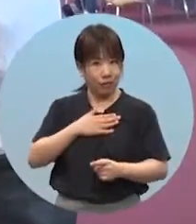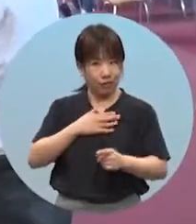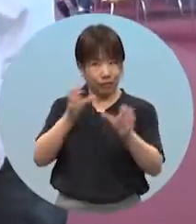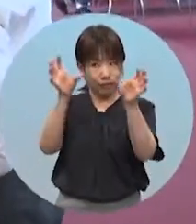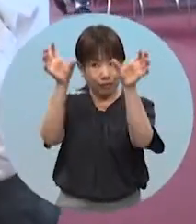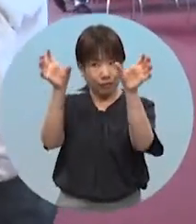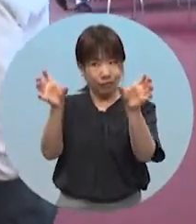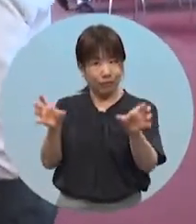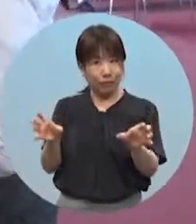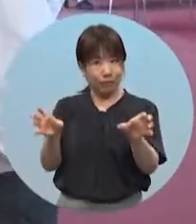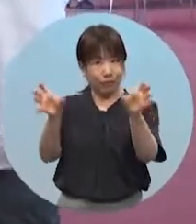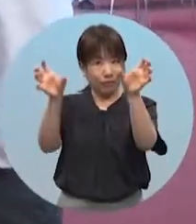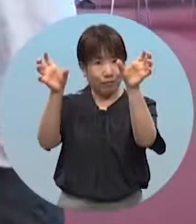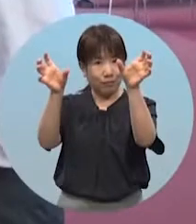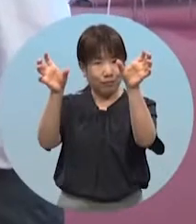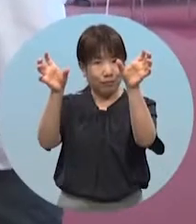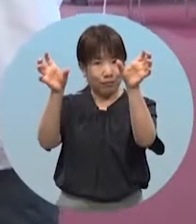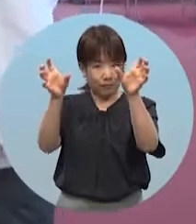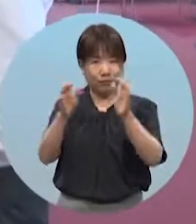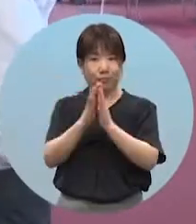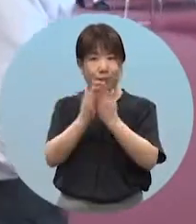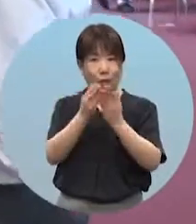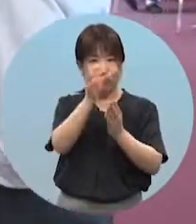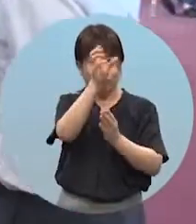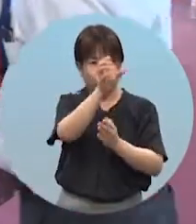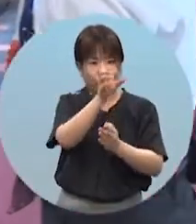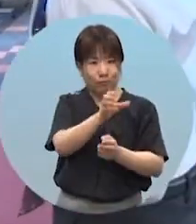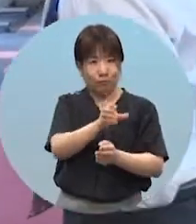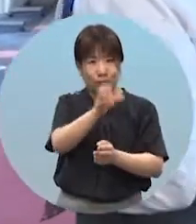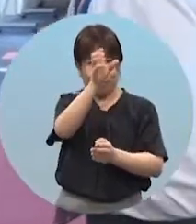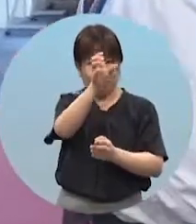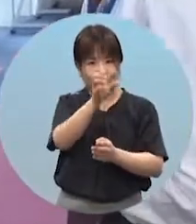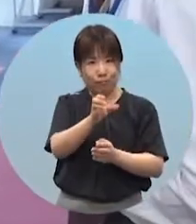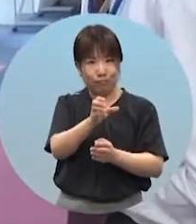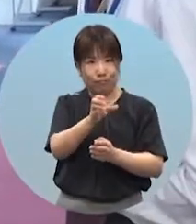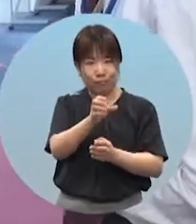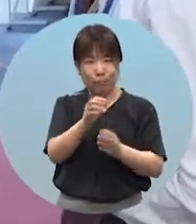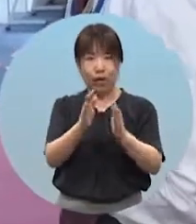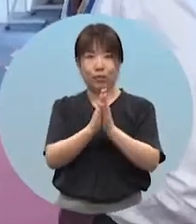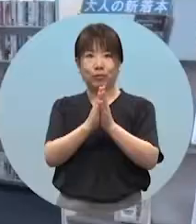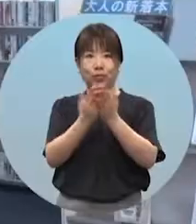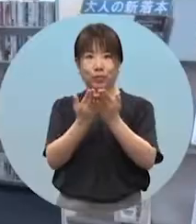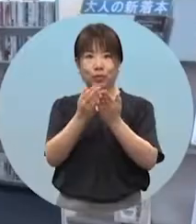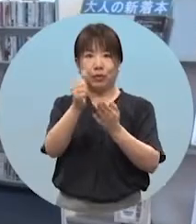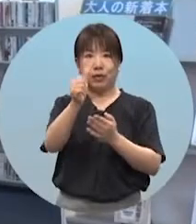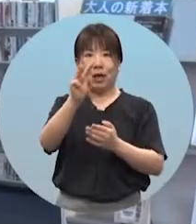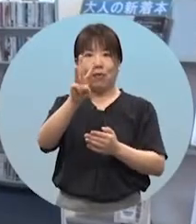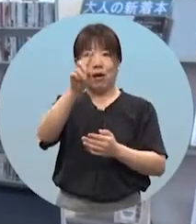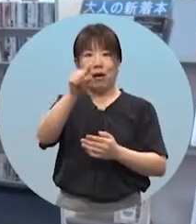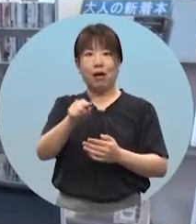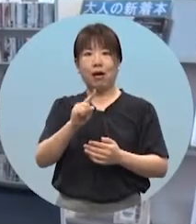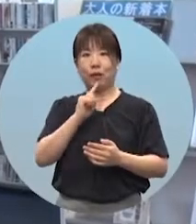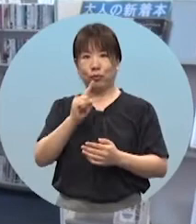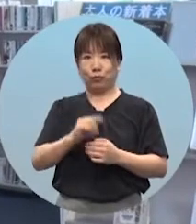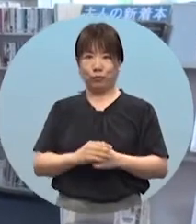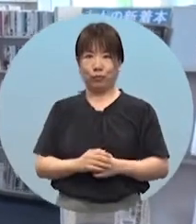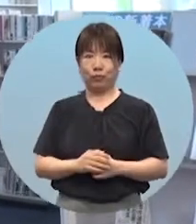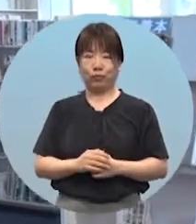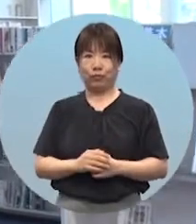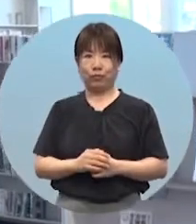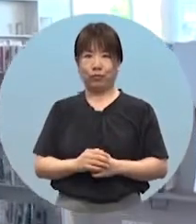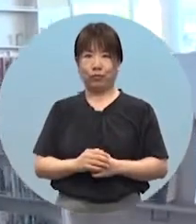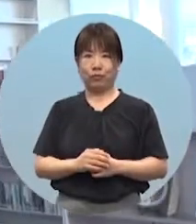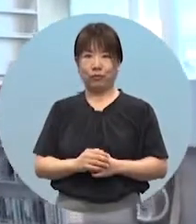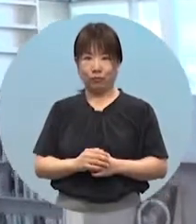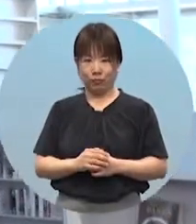ここに高いところに本があるでしょ、あれはねブックタワーって呼んでるんだけど、こういうところにある本